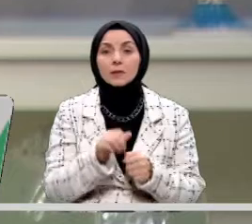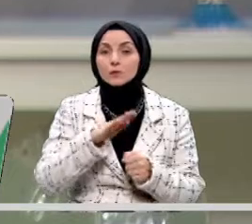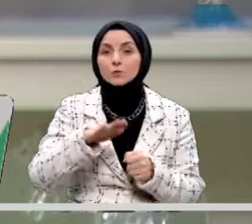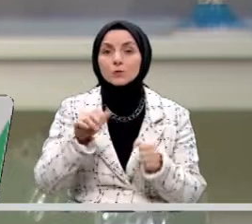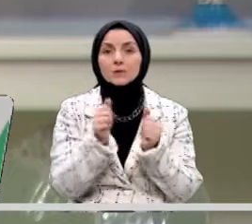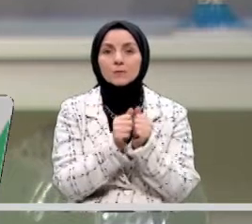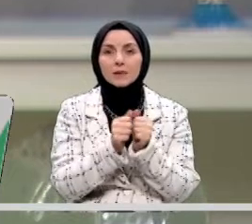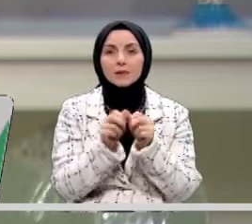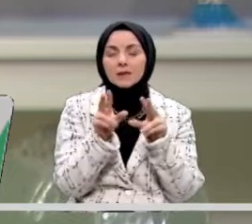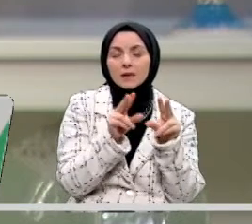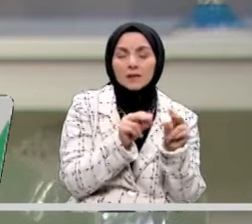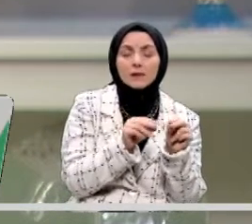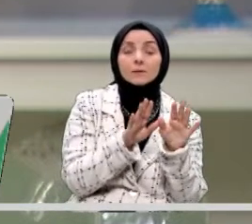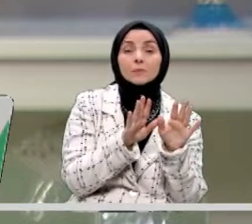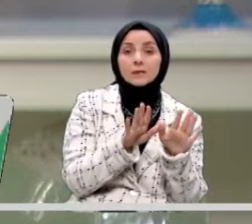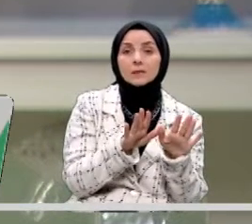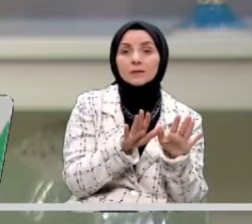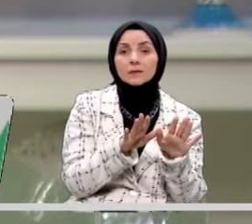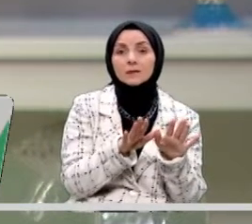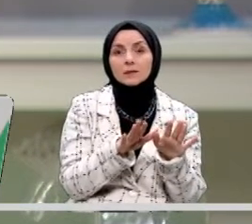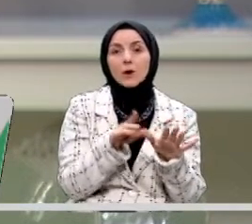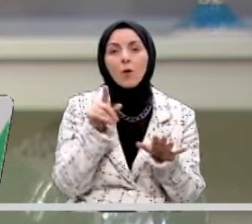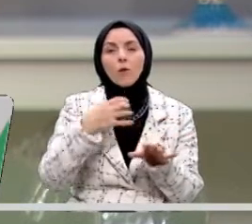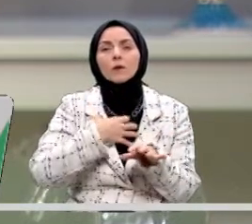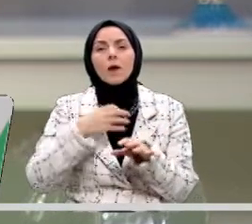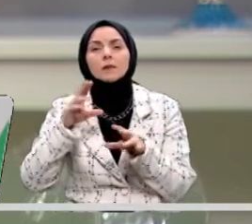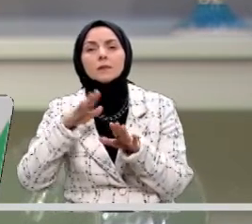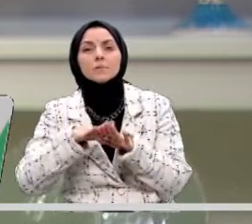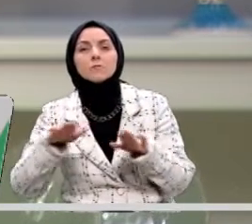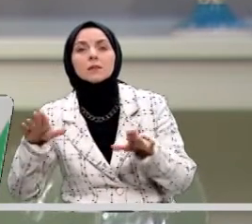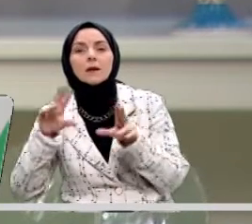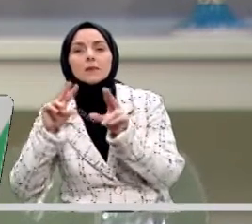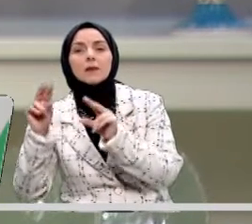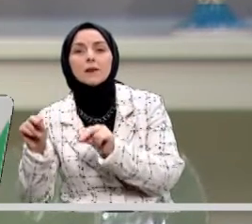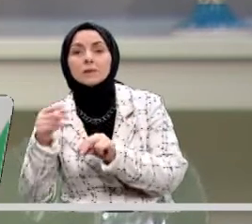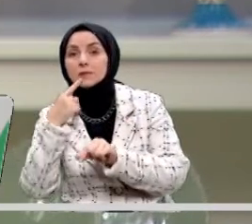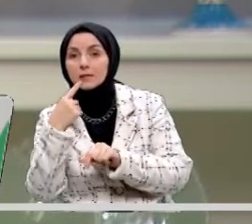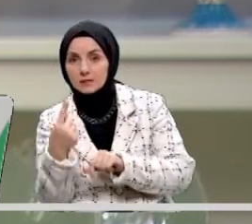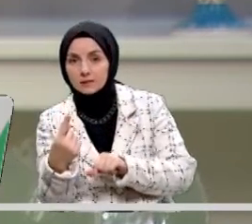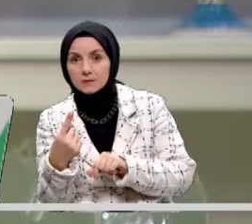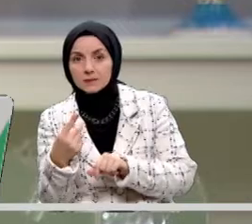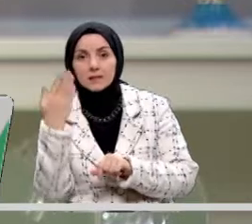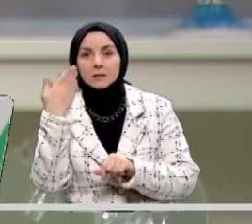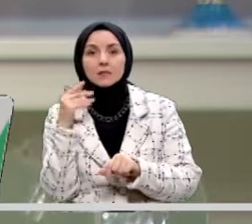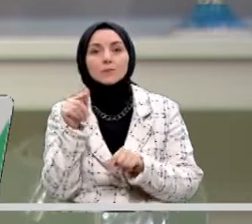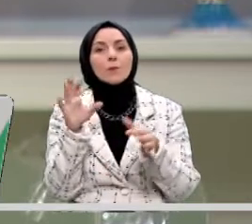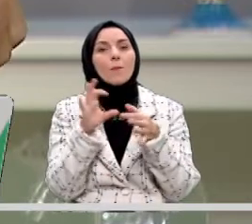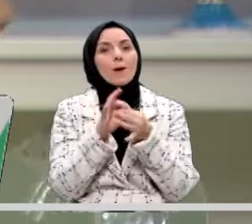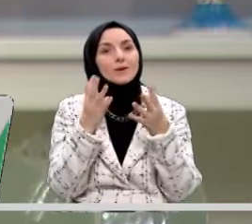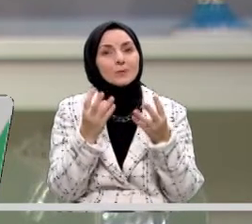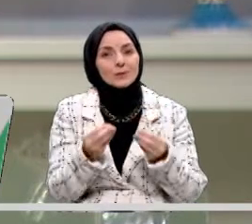birlikte yatmayın yatakları ayırın Hani bireyselleşmesi için bu çok kritik bir şey diye altını çizdiniz izleyicimiz de bununla ilgili sormuş